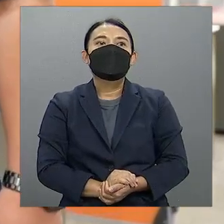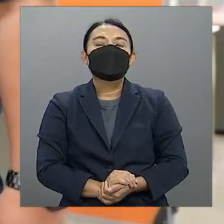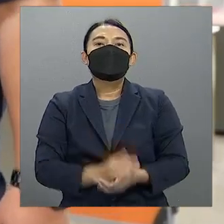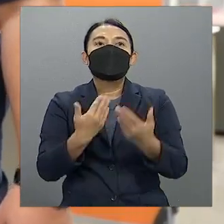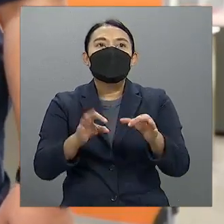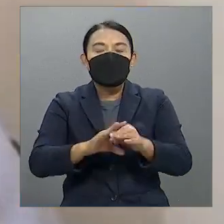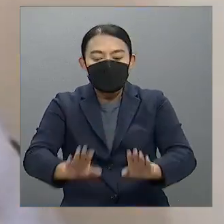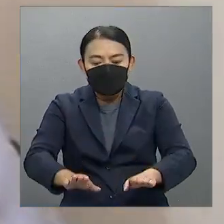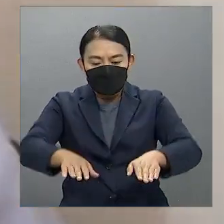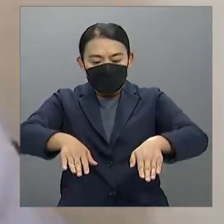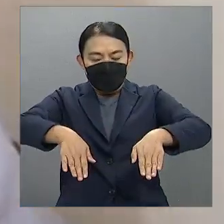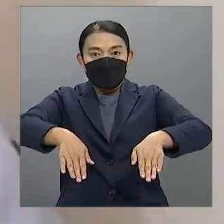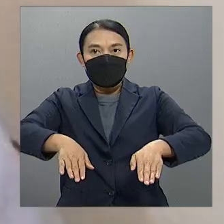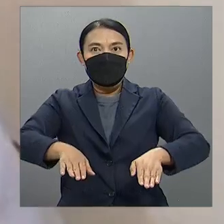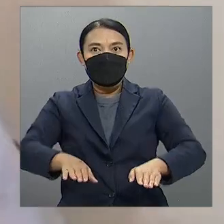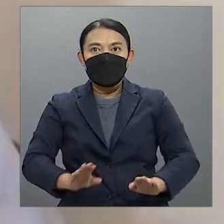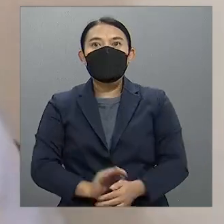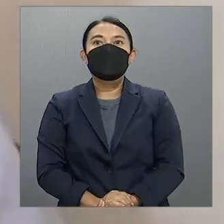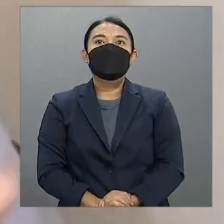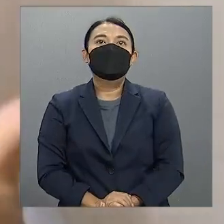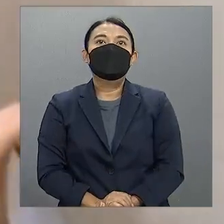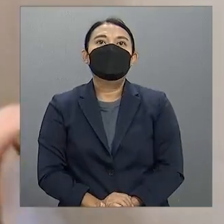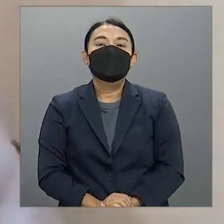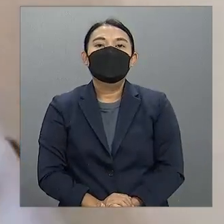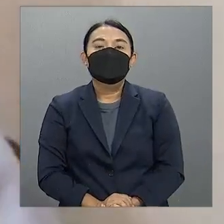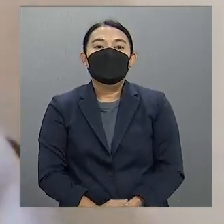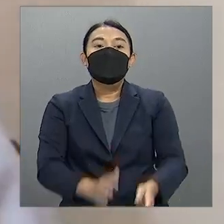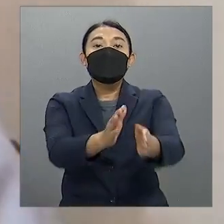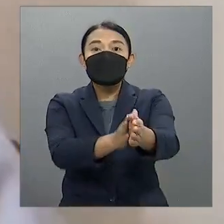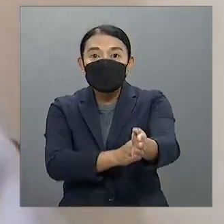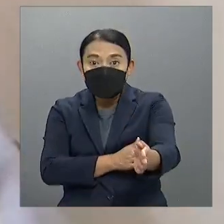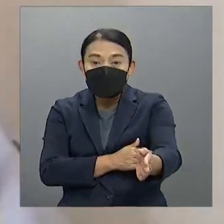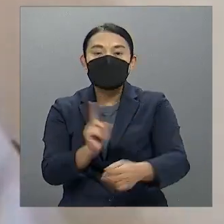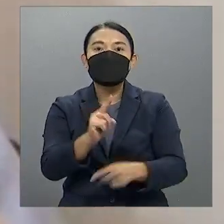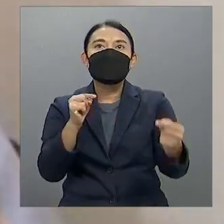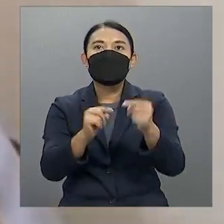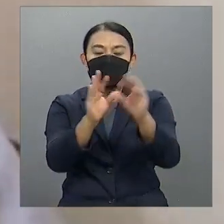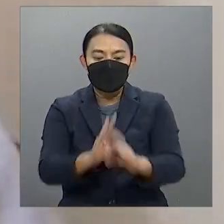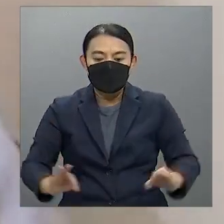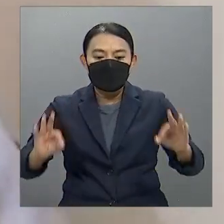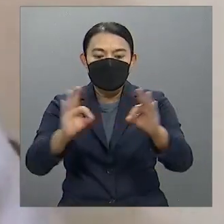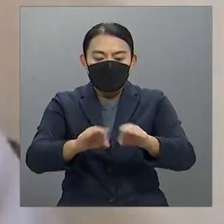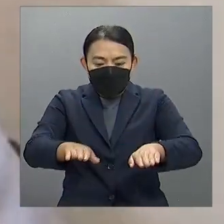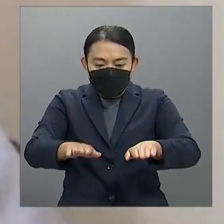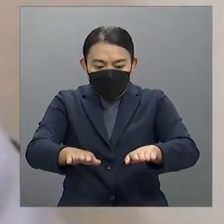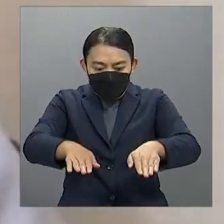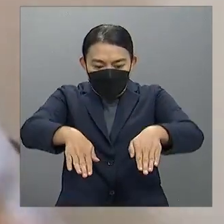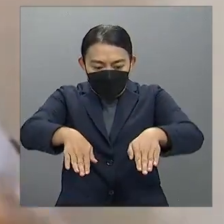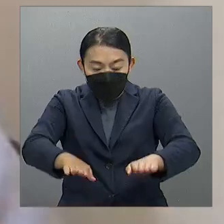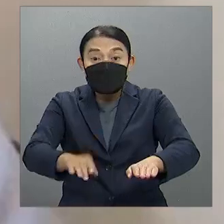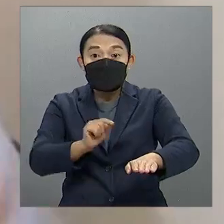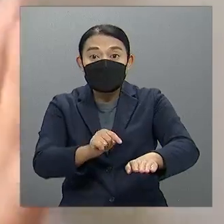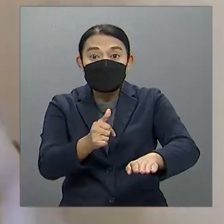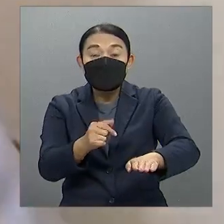นะคะการที่เราทำช้ามันจะทำให้หนึ่งนะคะไม่เกิดการบาดเจ็บของข้อเท้าแล้วก็สองก็คือจะท